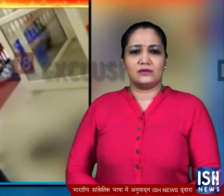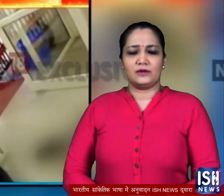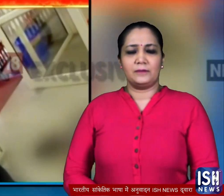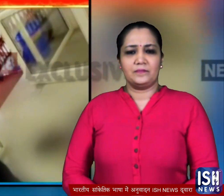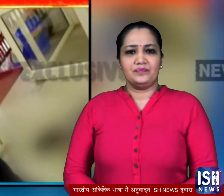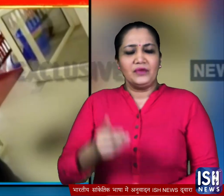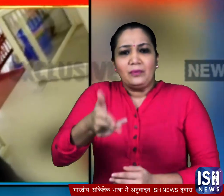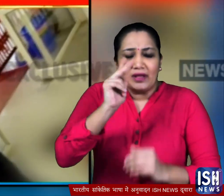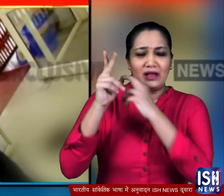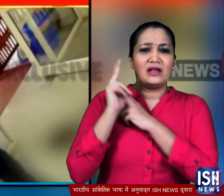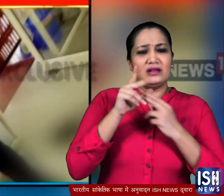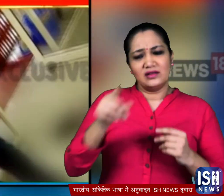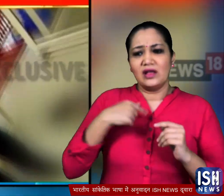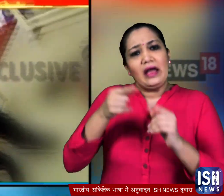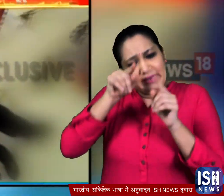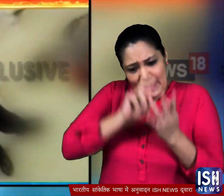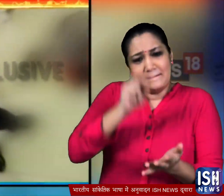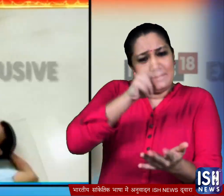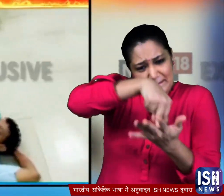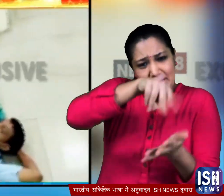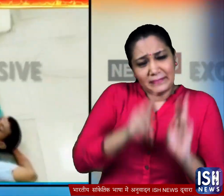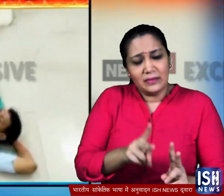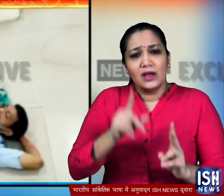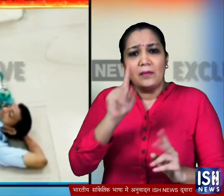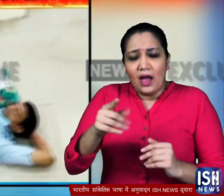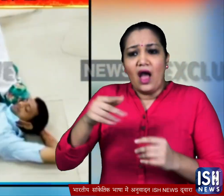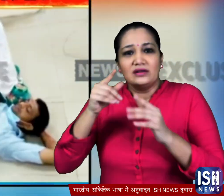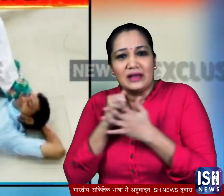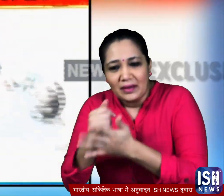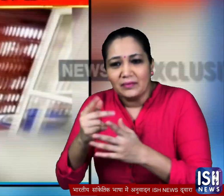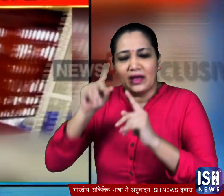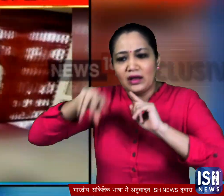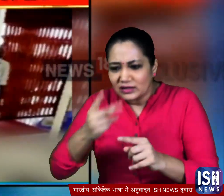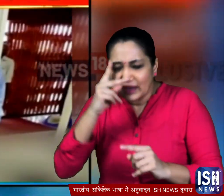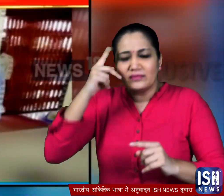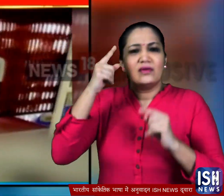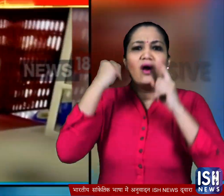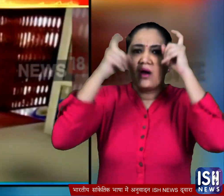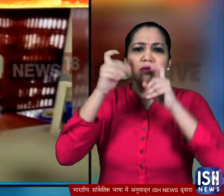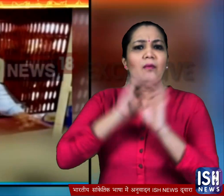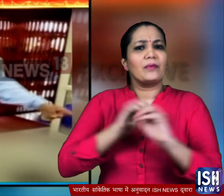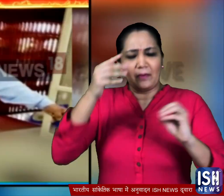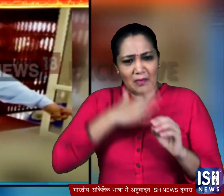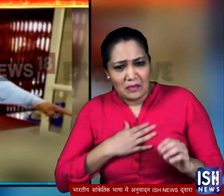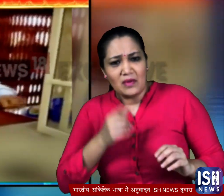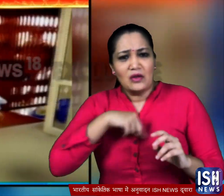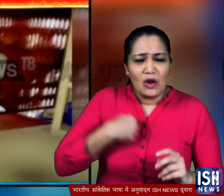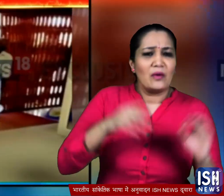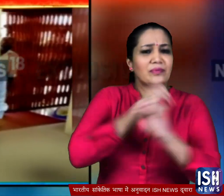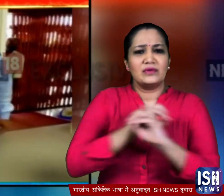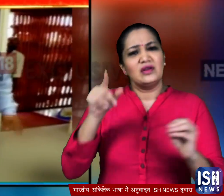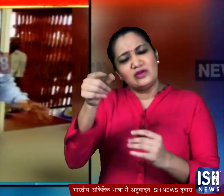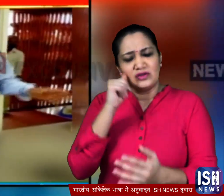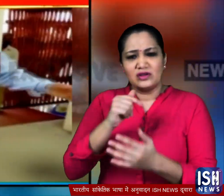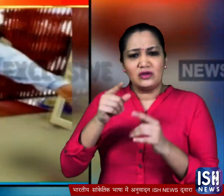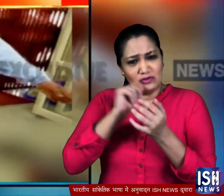गोली चलाने वाला गार्ड राजेश के पास ही खड़ा रहा, लेकिन करहाते राजेश को देखने के बाद भी उसके चेहरे पर कोई पछतावा नहीं दिखा। तुम जेल जाओगे, पता